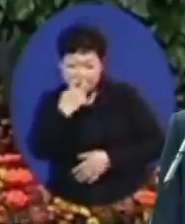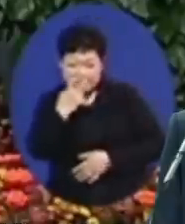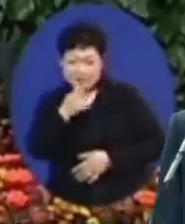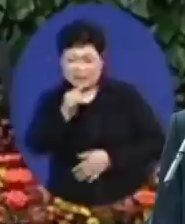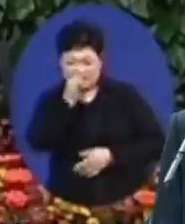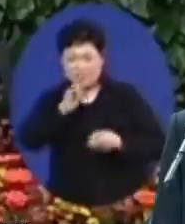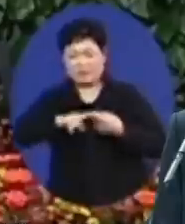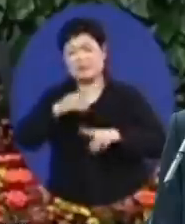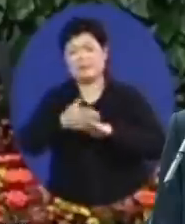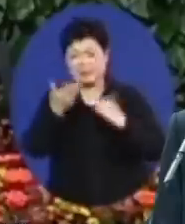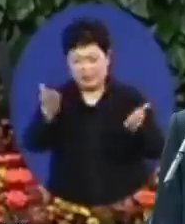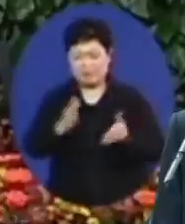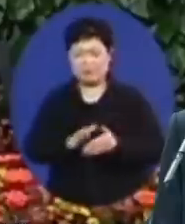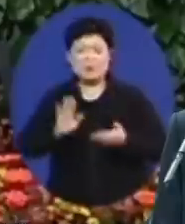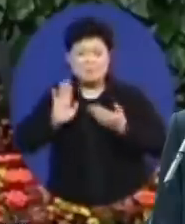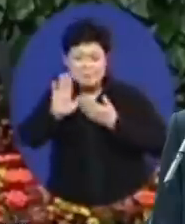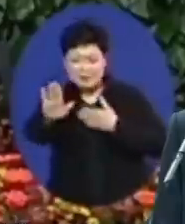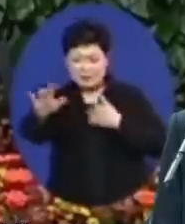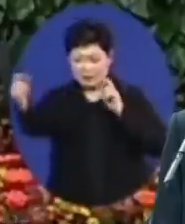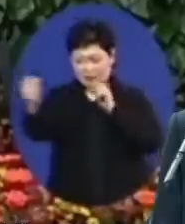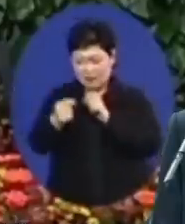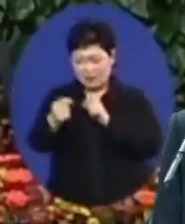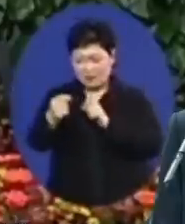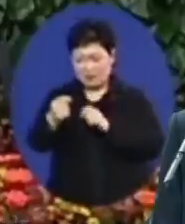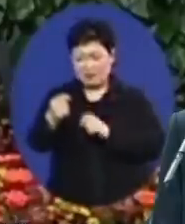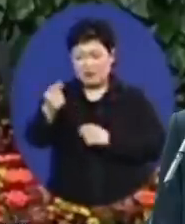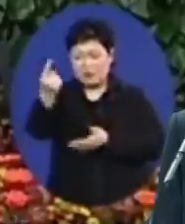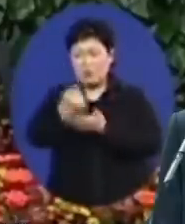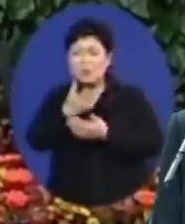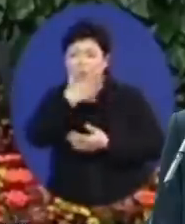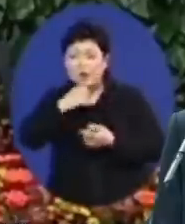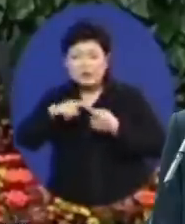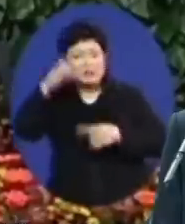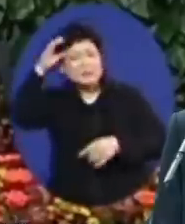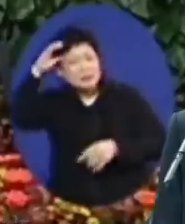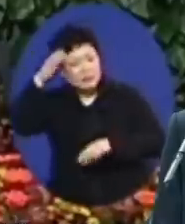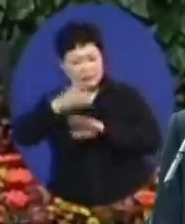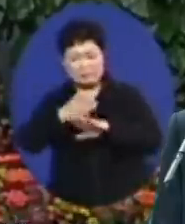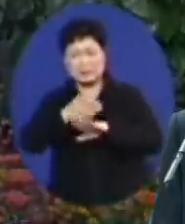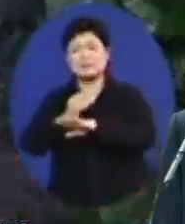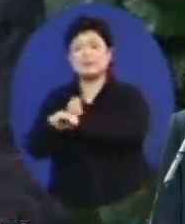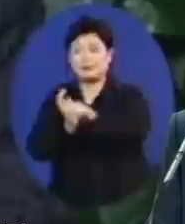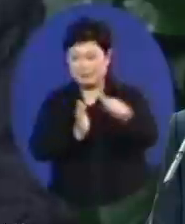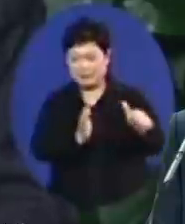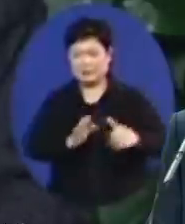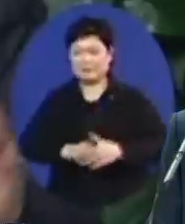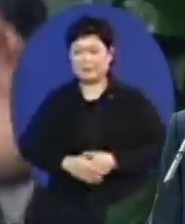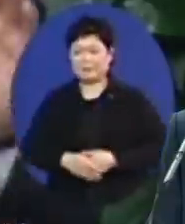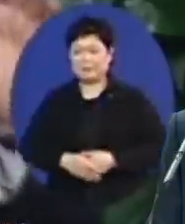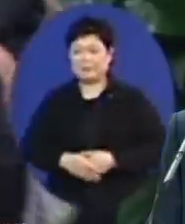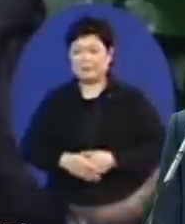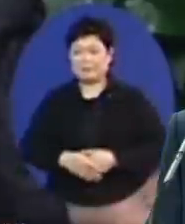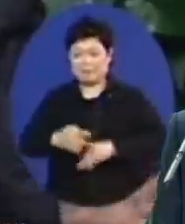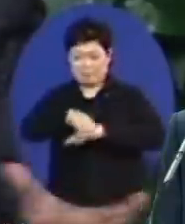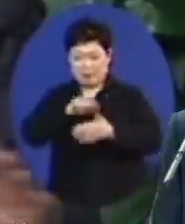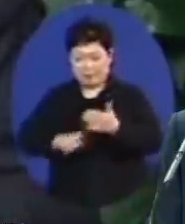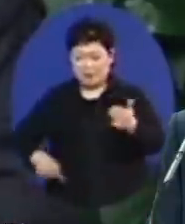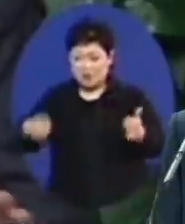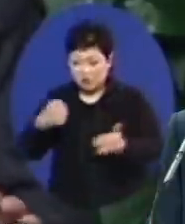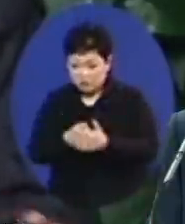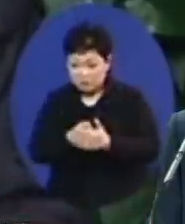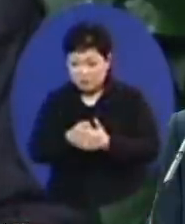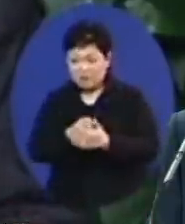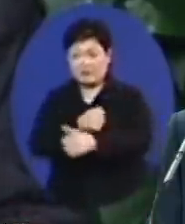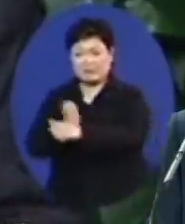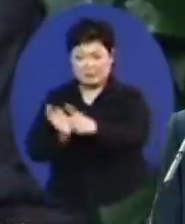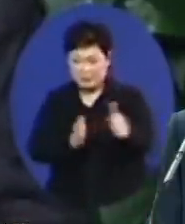것을 감사하고 미래에 다가올 복을 기대하고 감사해야 되는 것입니다. 아예 그렇게 마음에 결정을 하고 결심을 해야